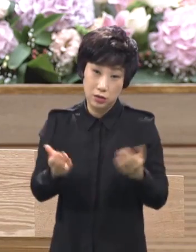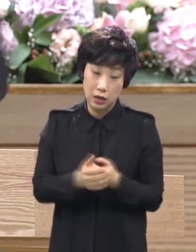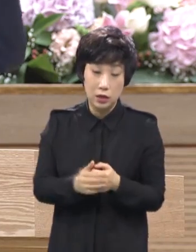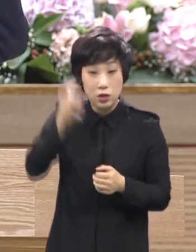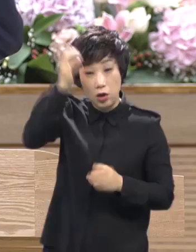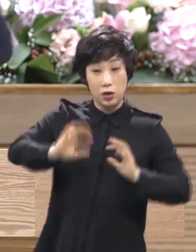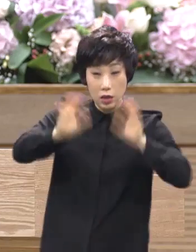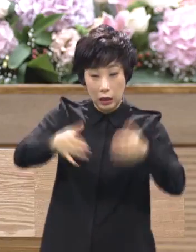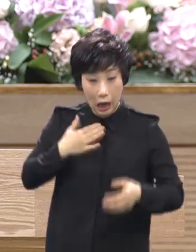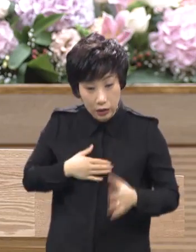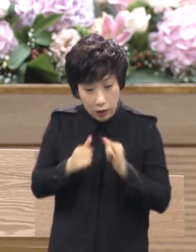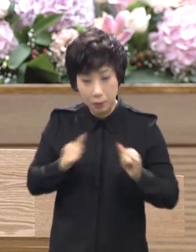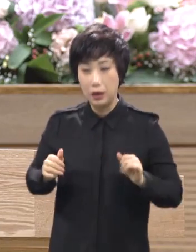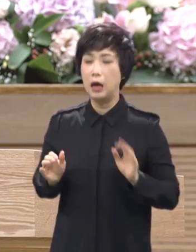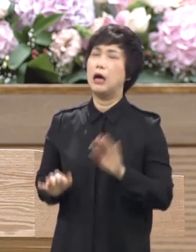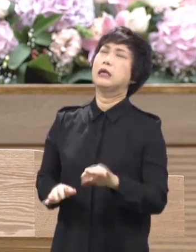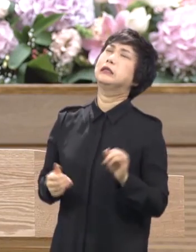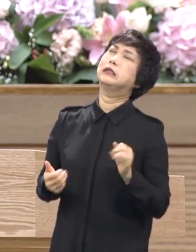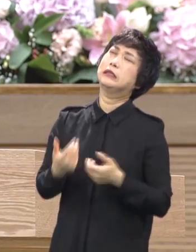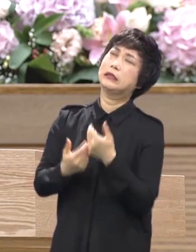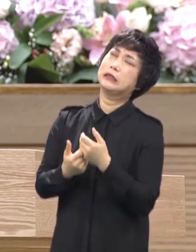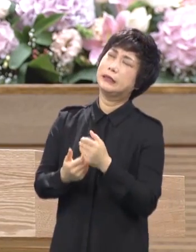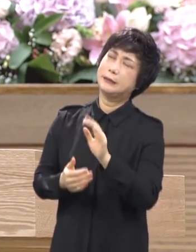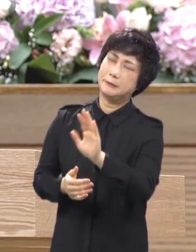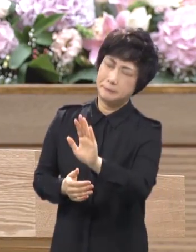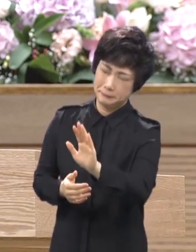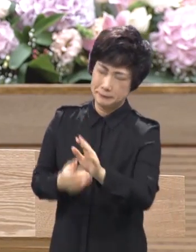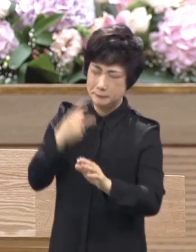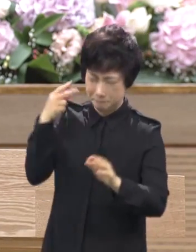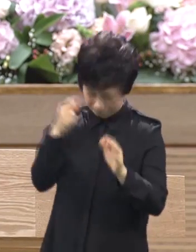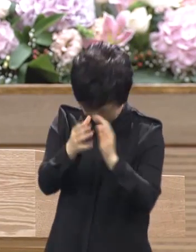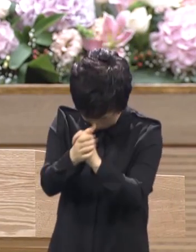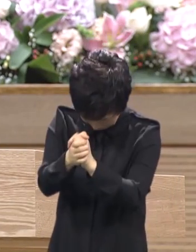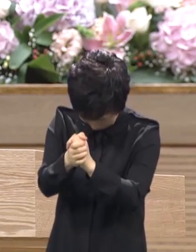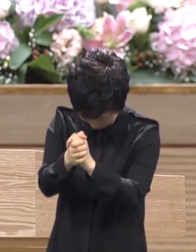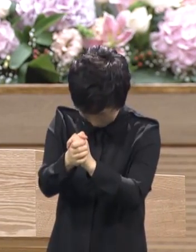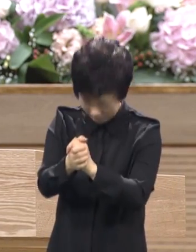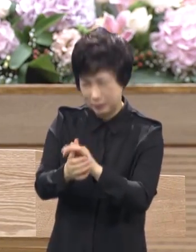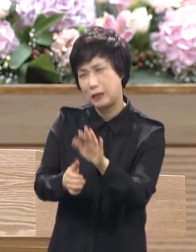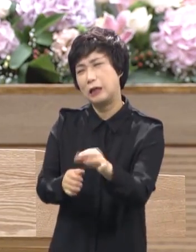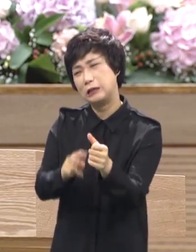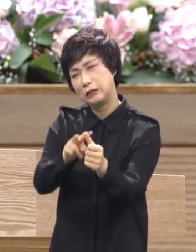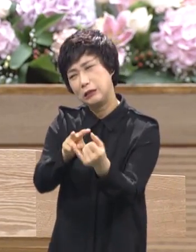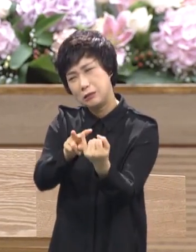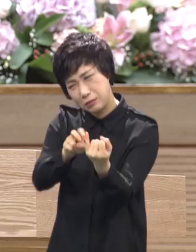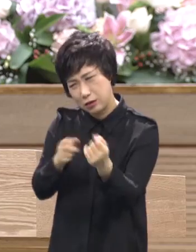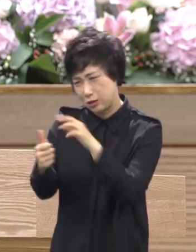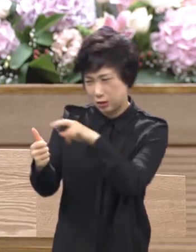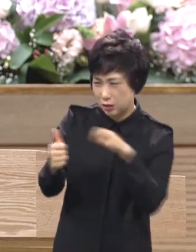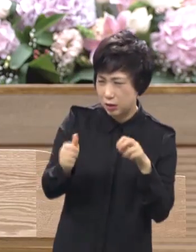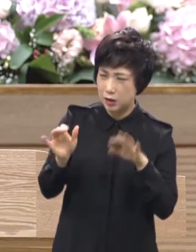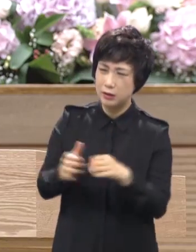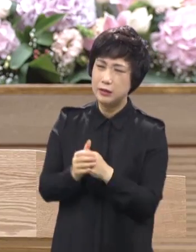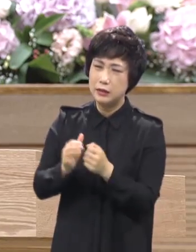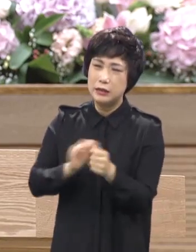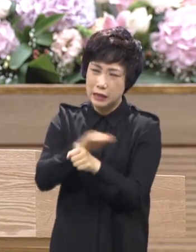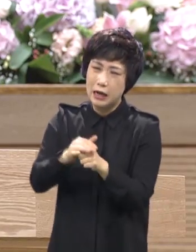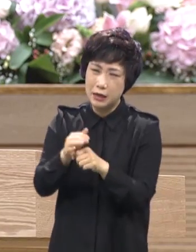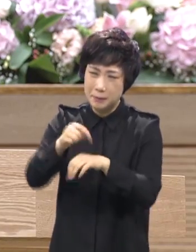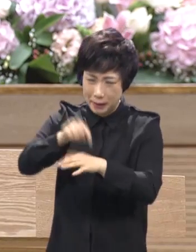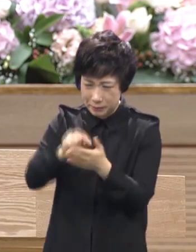사람들은 우리 금식해가면서 내가 당신을 미운 거, 당신이 나 미운 거 오늘 사랑해질